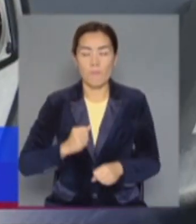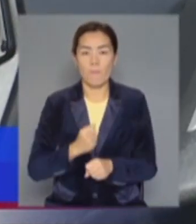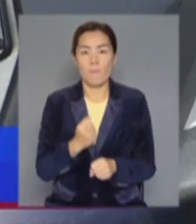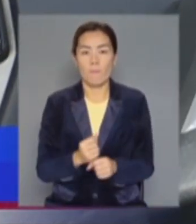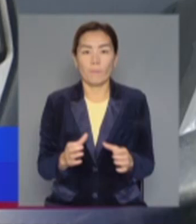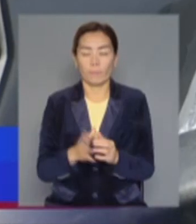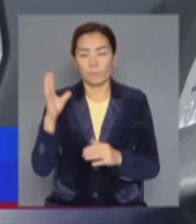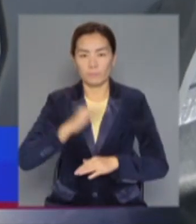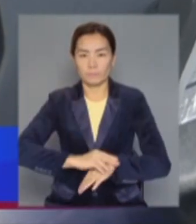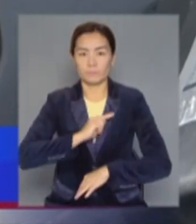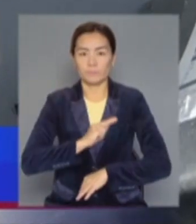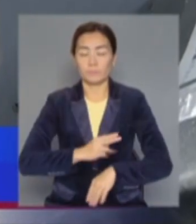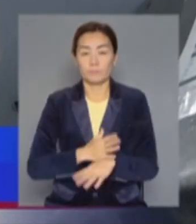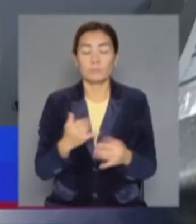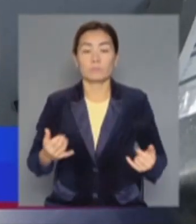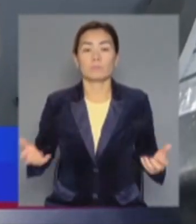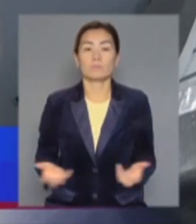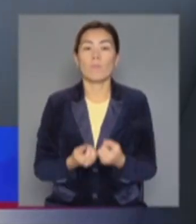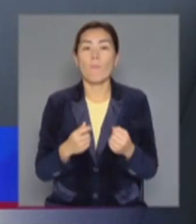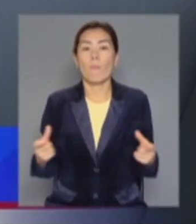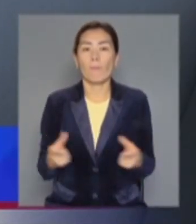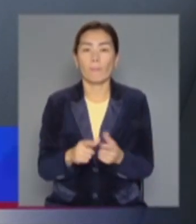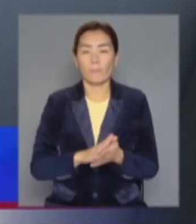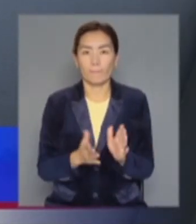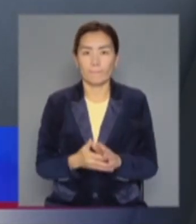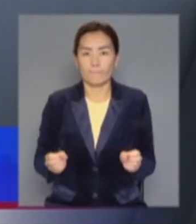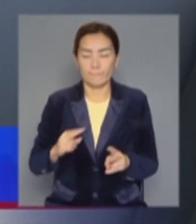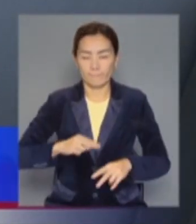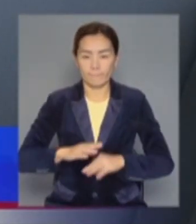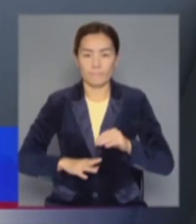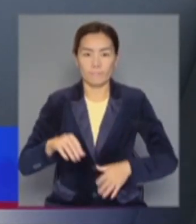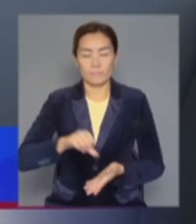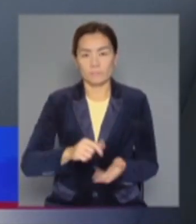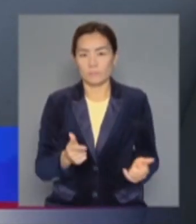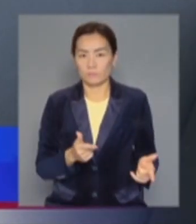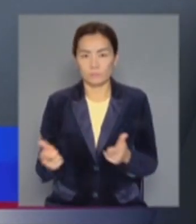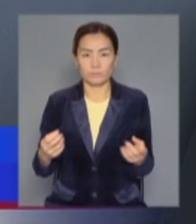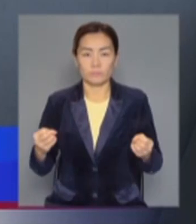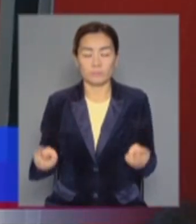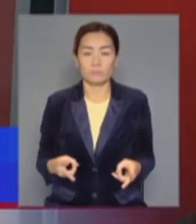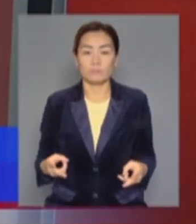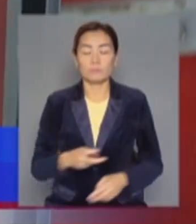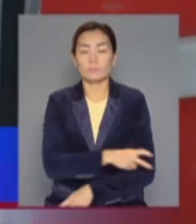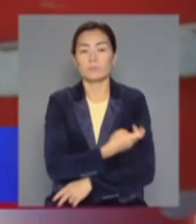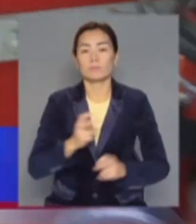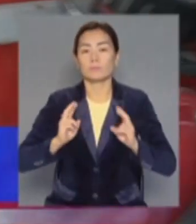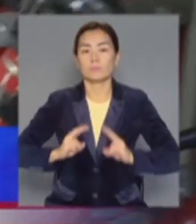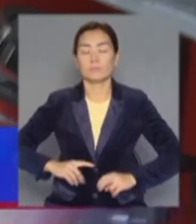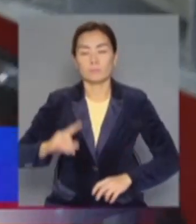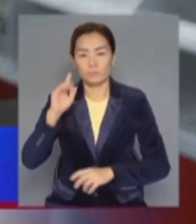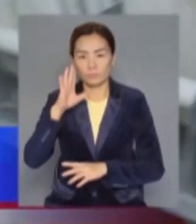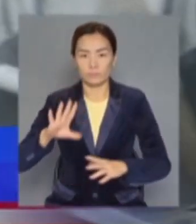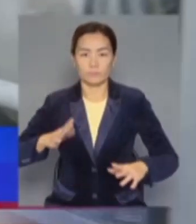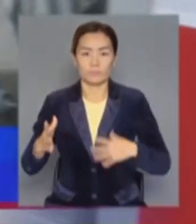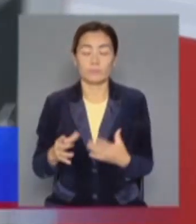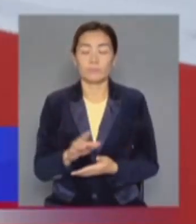бөлімде тәулік бойы жұмыс істейді. Бүгінде құтқарушылар төтенше жағдайларды жою жұмыстарына қатысуға дайын болу үшін арнайы медициналық, психологиялық